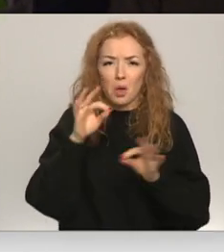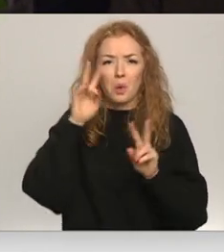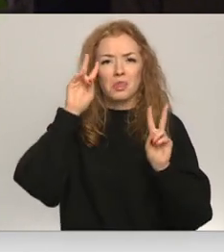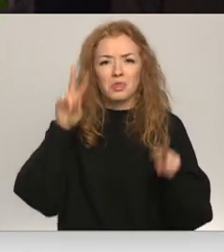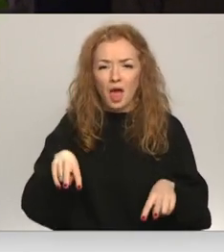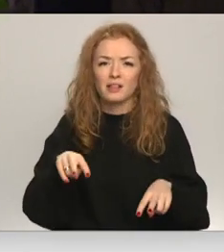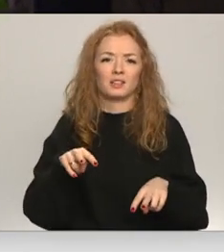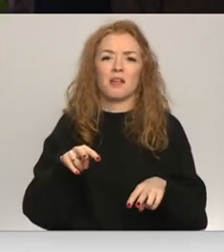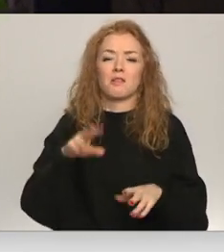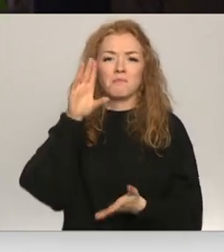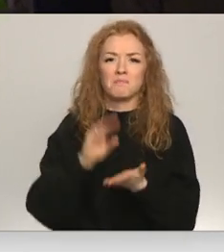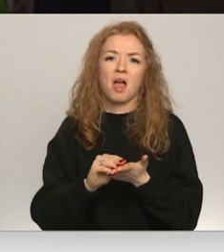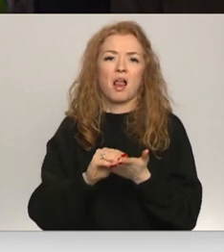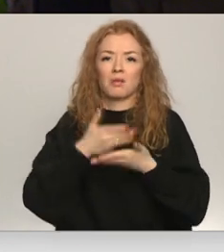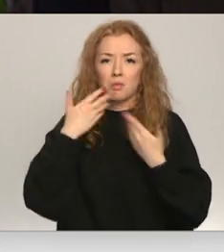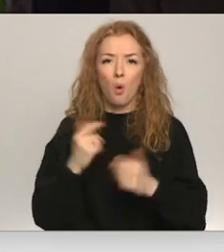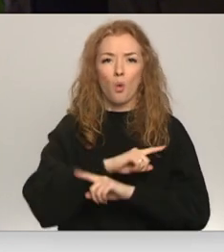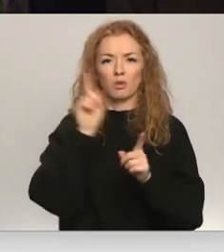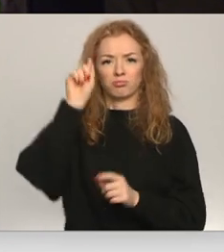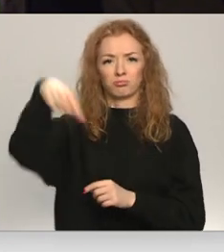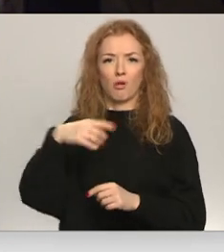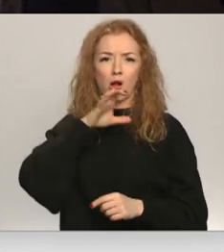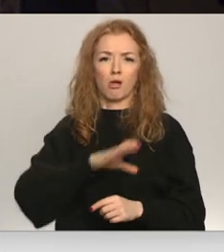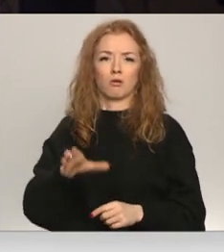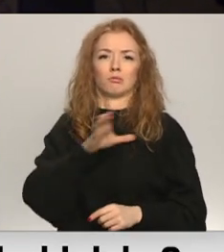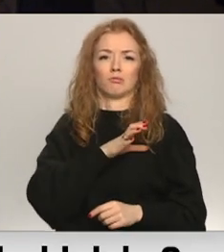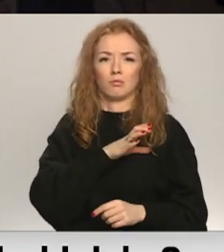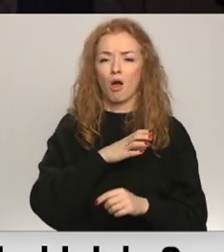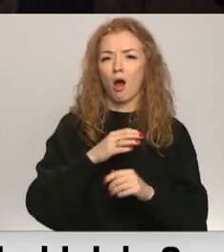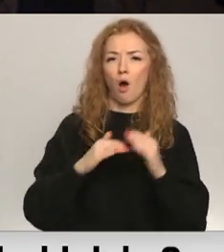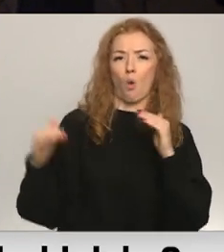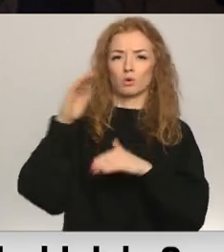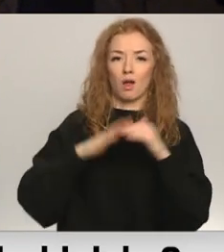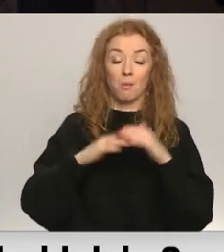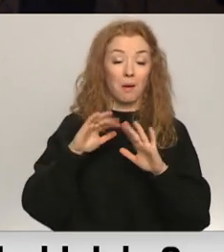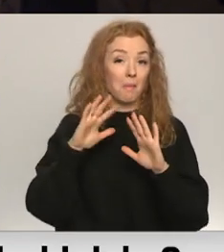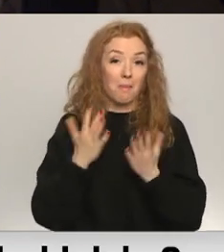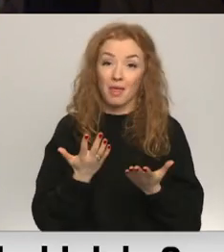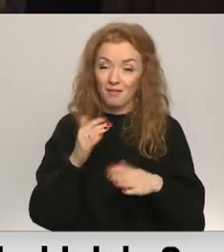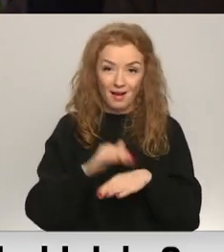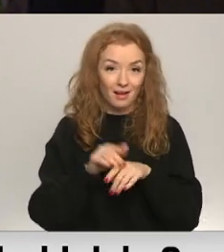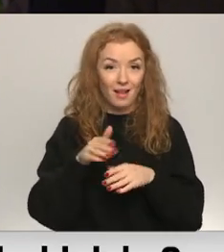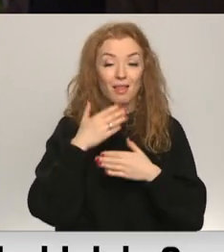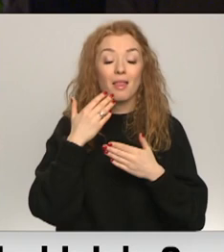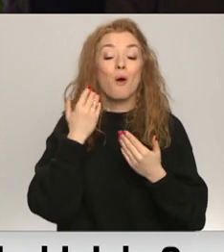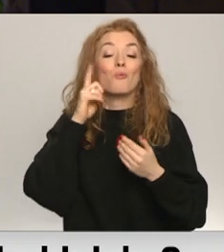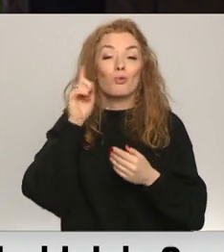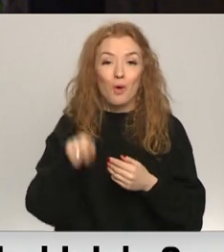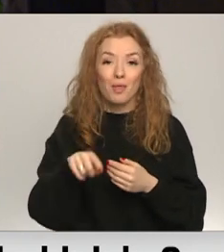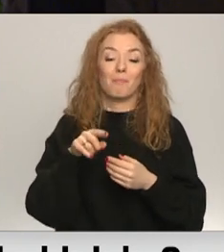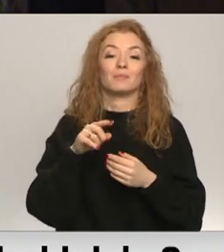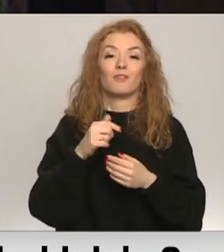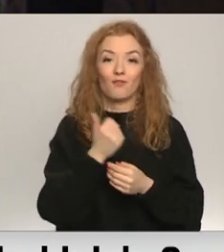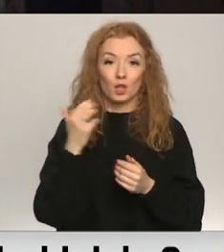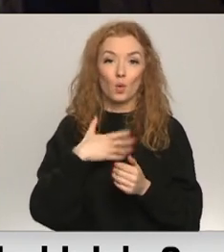jau grib kaut ko daudz, ja, tur vai lielas algas, vai amats, vēl kaut ko, lai gan amata pat nav tik svarīgi viņiem. Jā, bet viņi tiešām